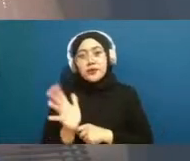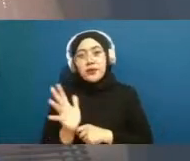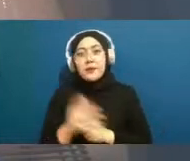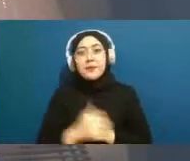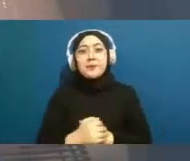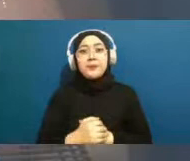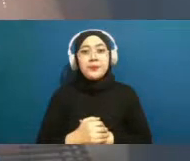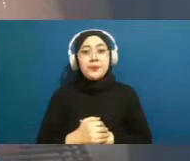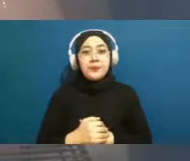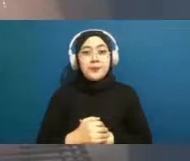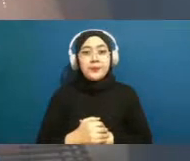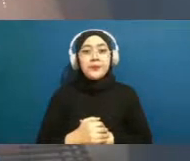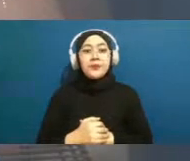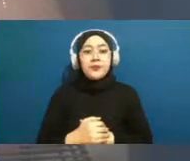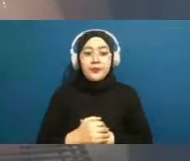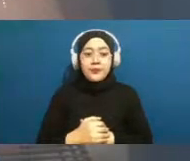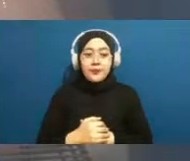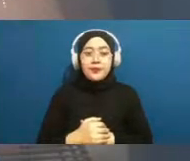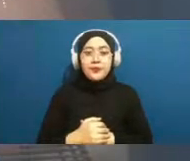Atau ya ada